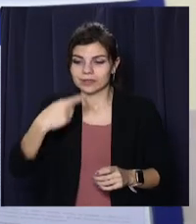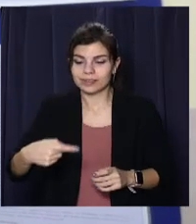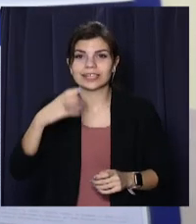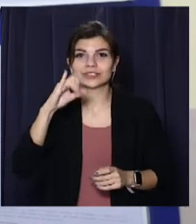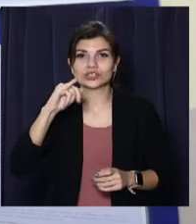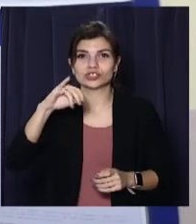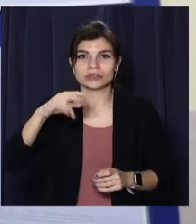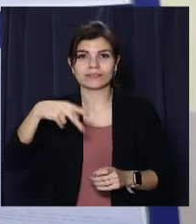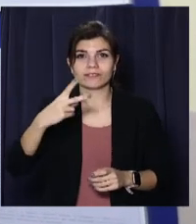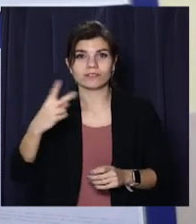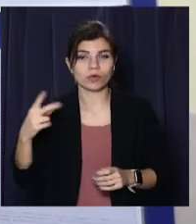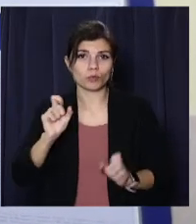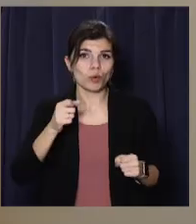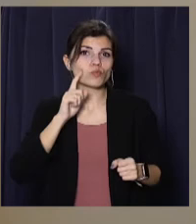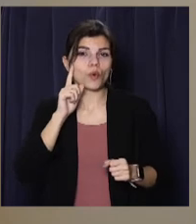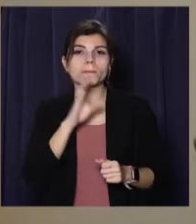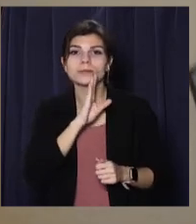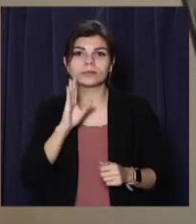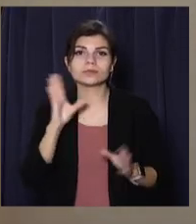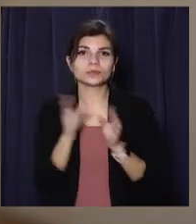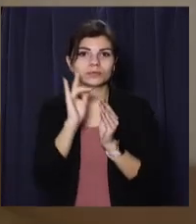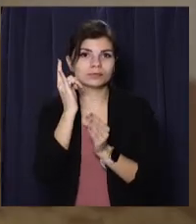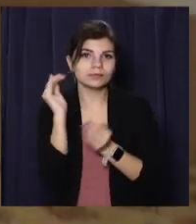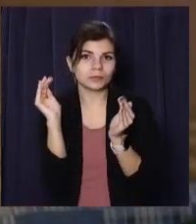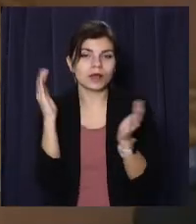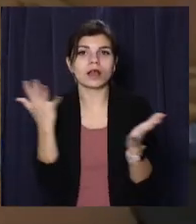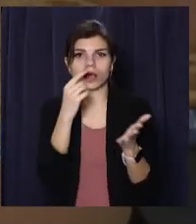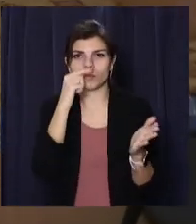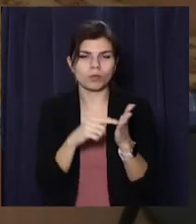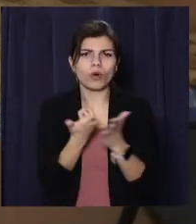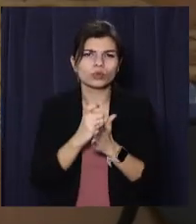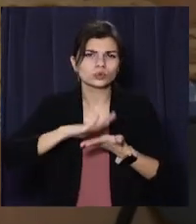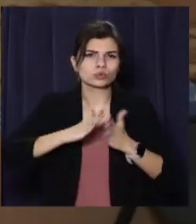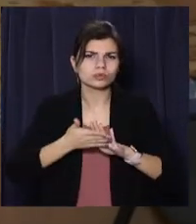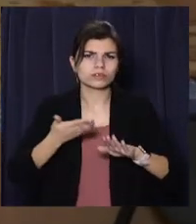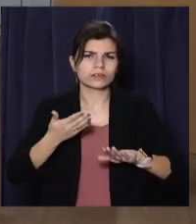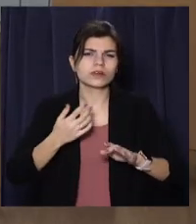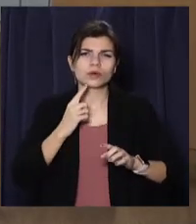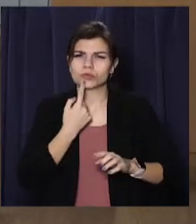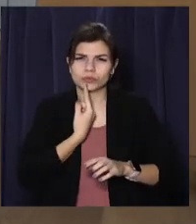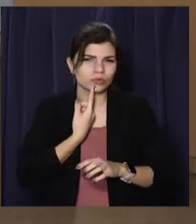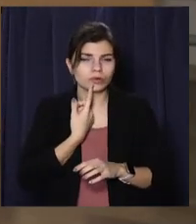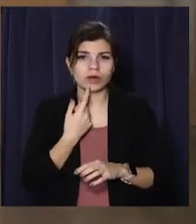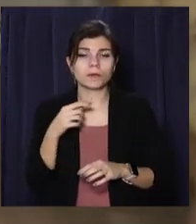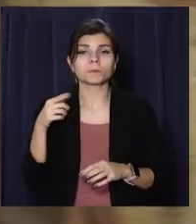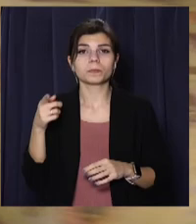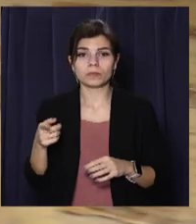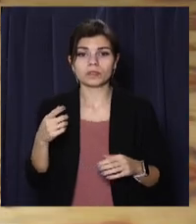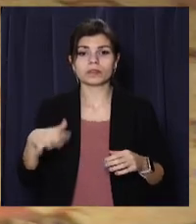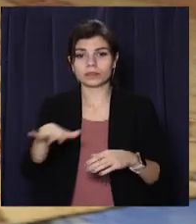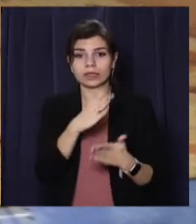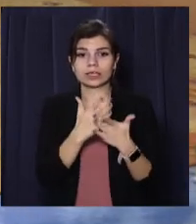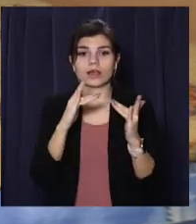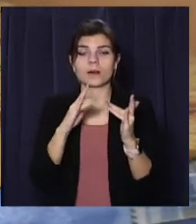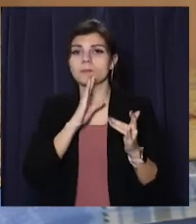року у закладі зможуть жити молоді матусі з немовлятами, які опинилися у складних життєвих обставинах. У помешканнях встановили ліжка